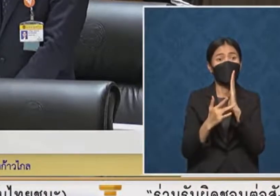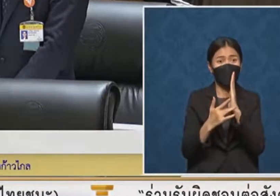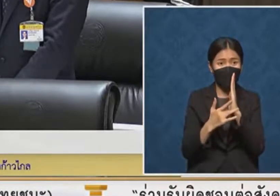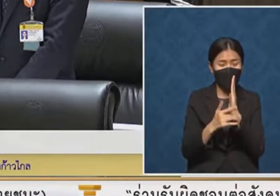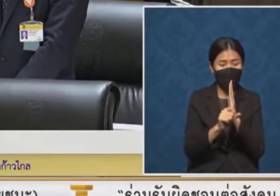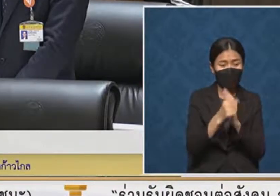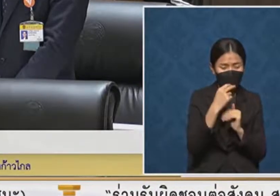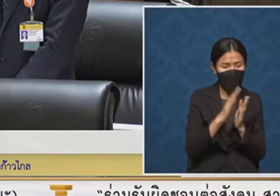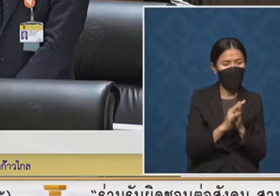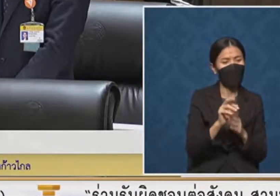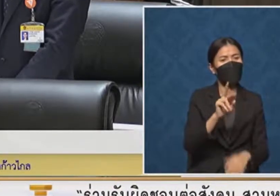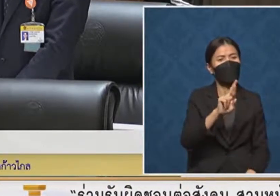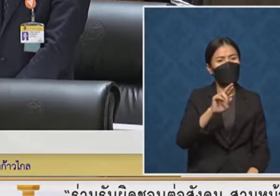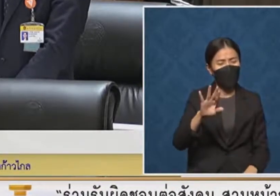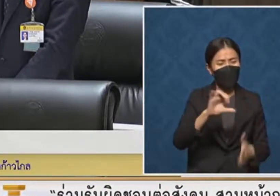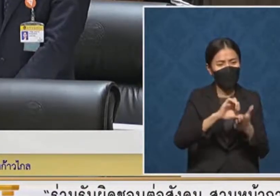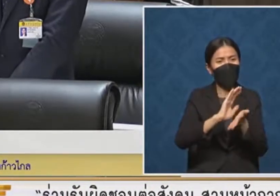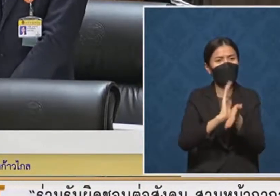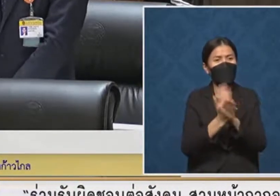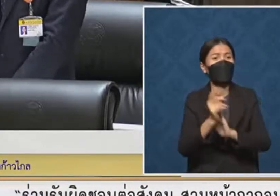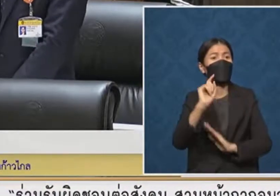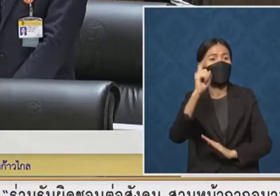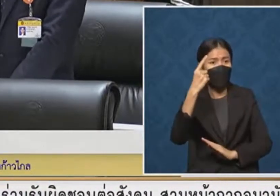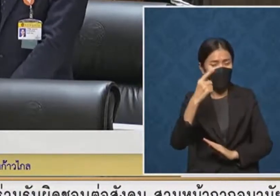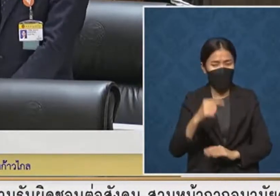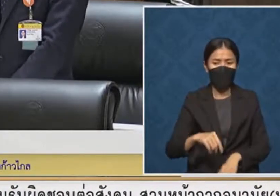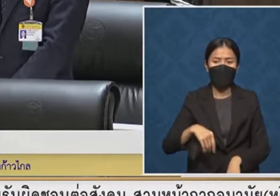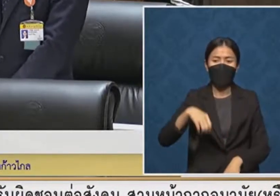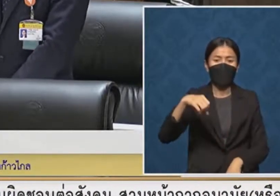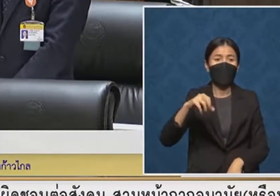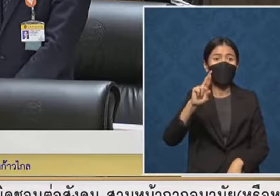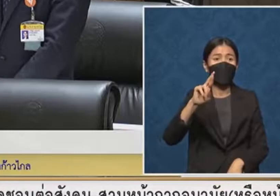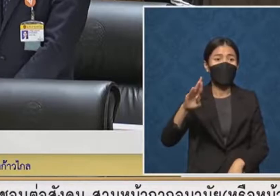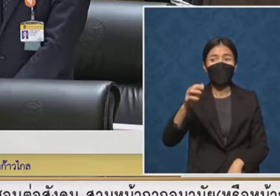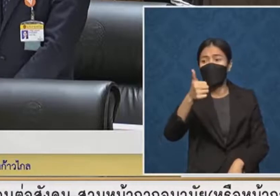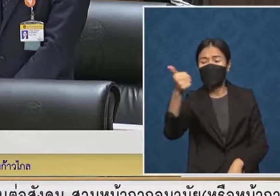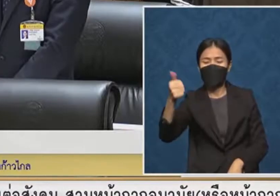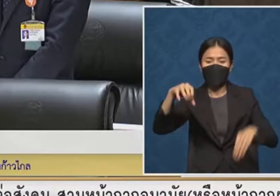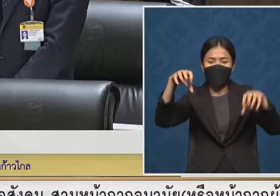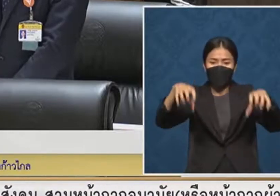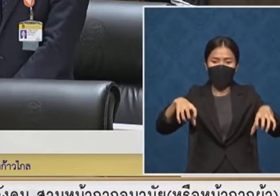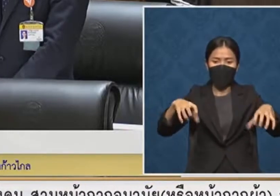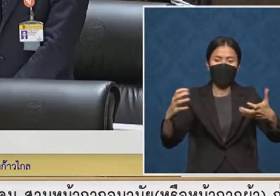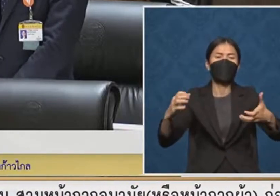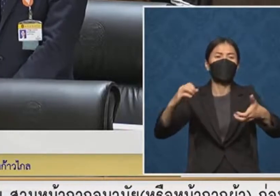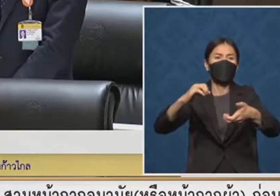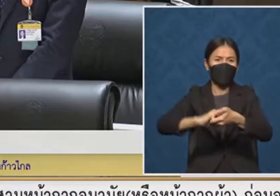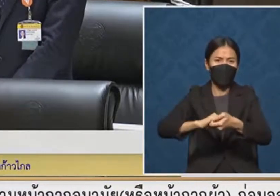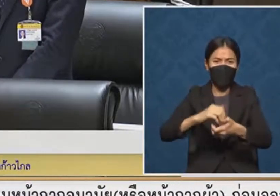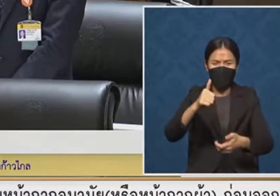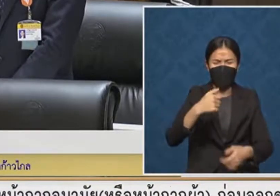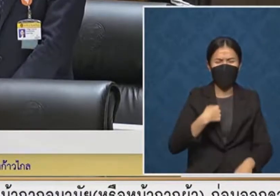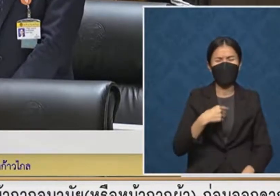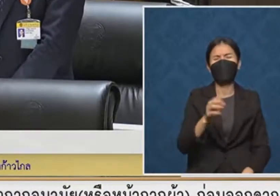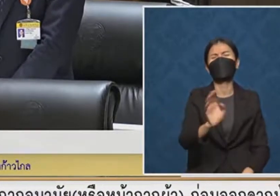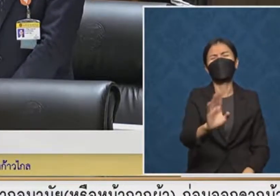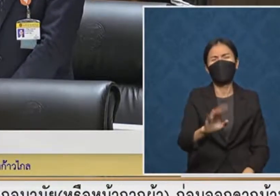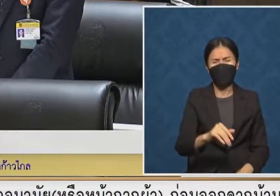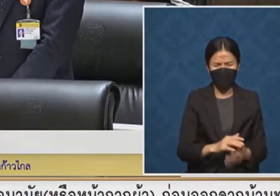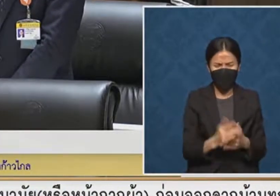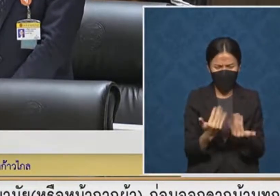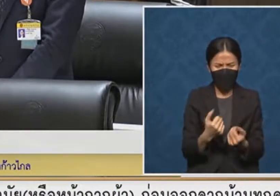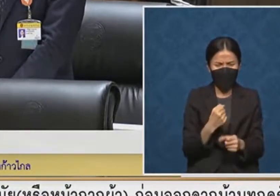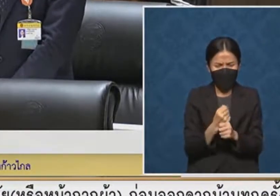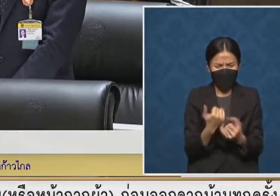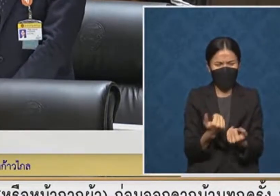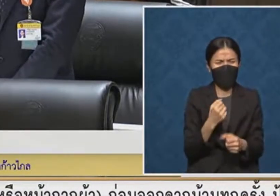ๆไดประสารกัสรรรงานเลขาสภาภผู้แนได้เร็วขึ้นคือยัไกไมมาตบกทษใสภาภหครับยไมตองทำ throughout opt.พันา